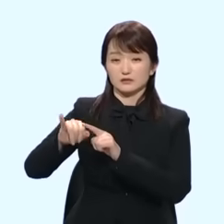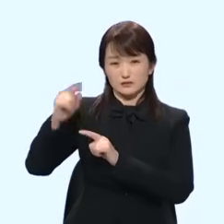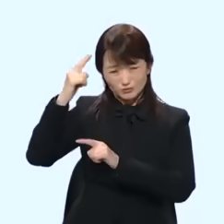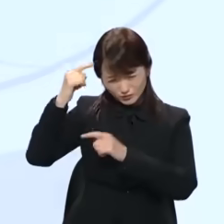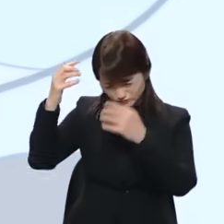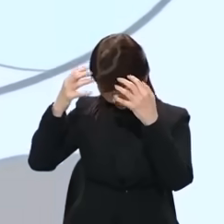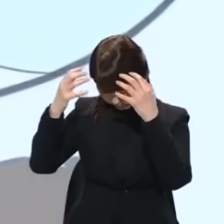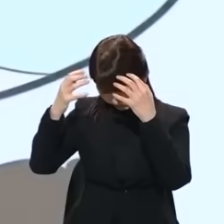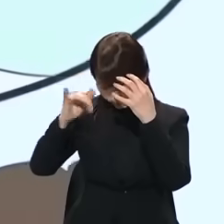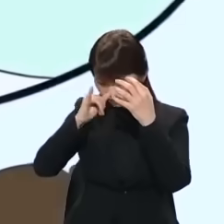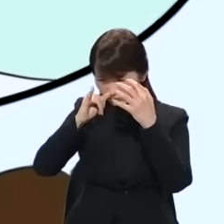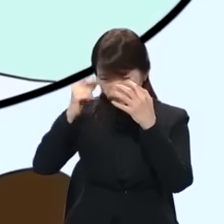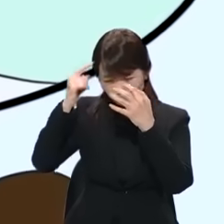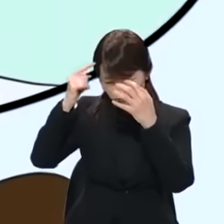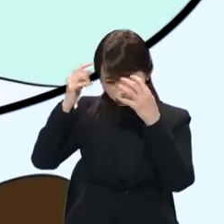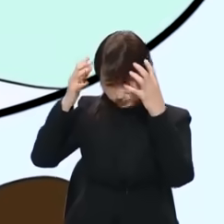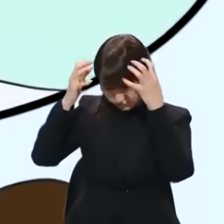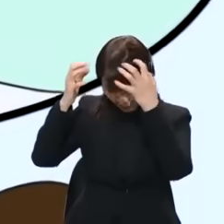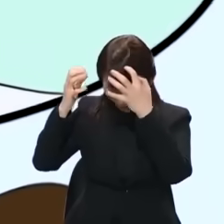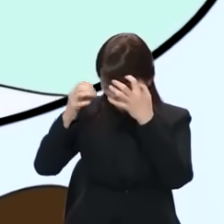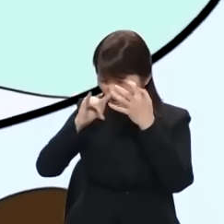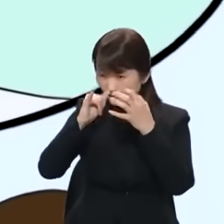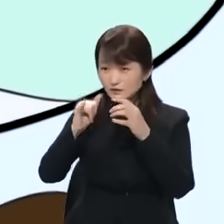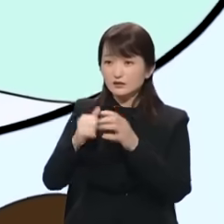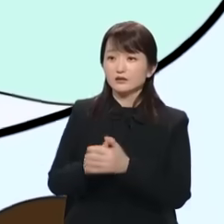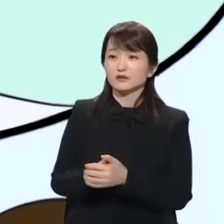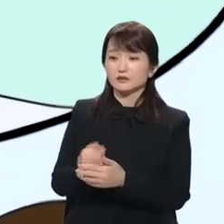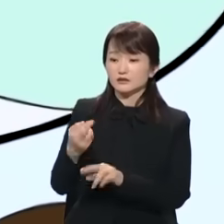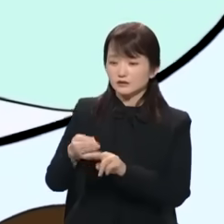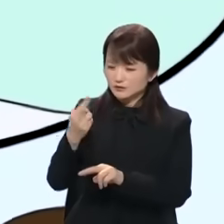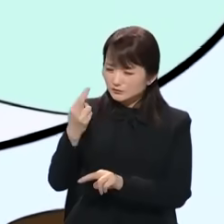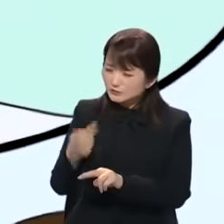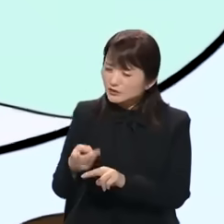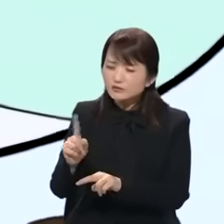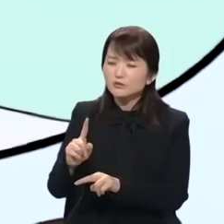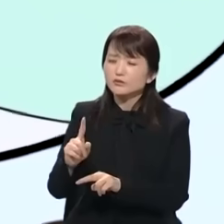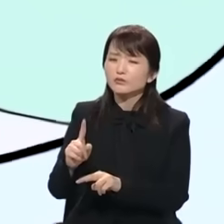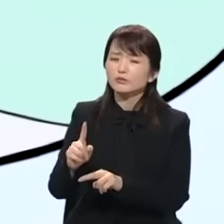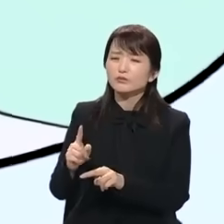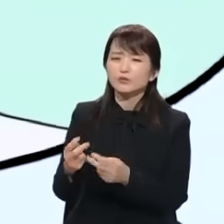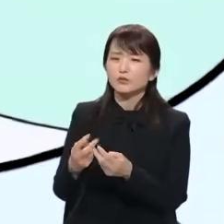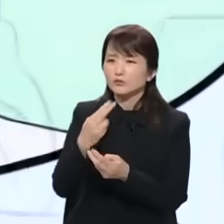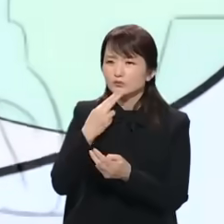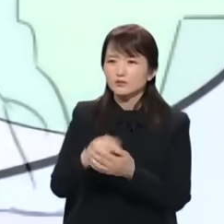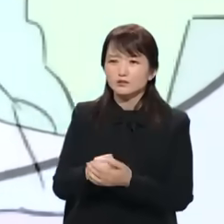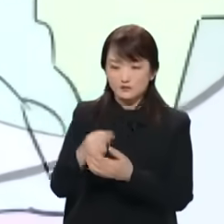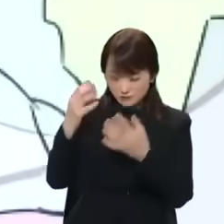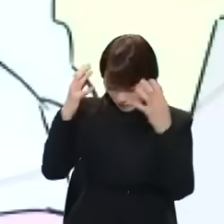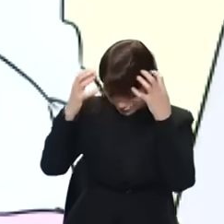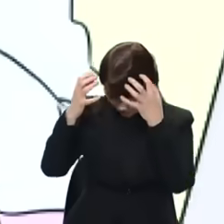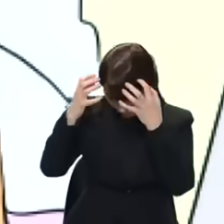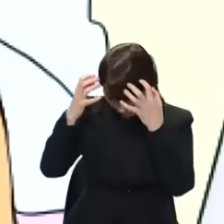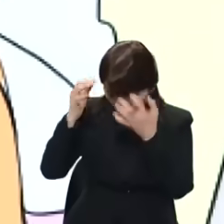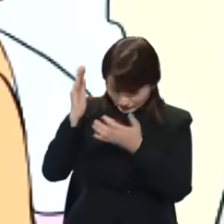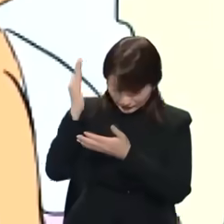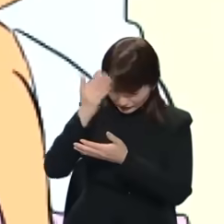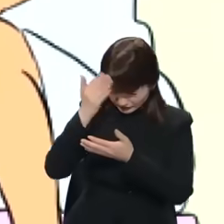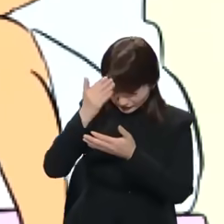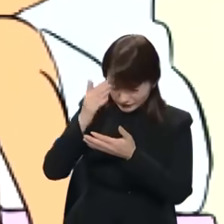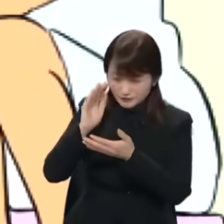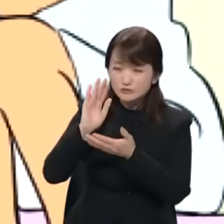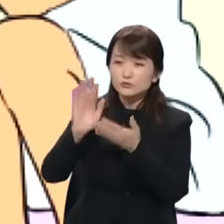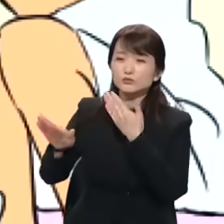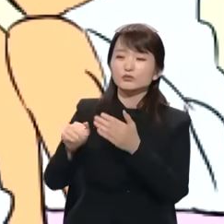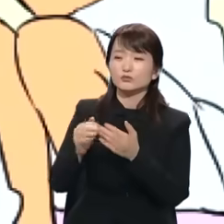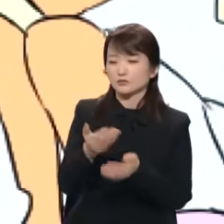감던 중이라서 거품이 한 가득이었는데 이 비어 있는 곳이 없어서 어쩔 수 없이 아 그럼 거품만 좀 씻게 해달라 이렇게 하고는 대충